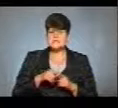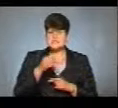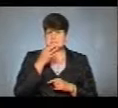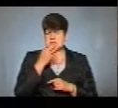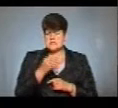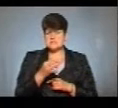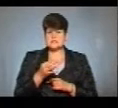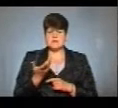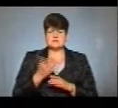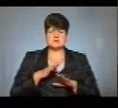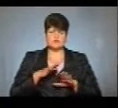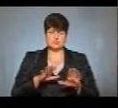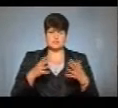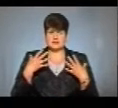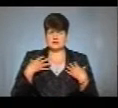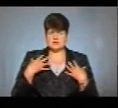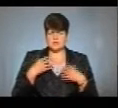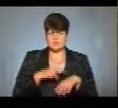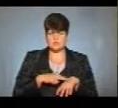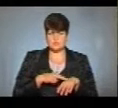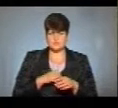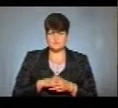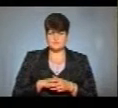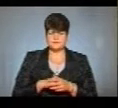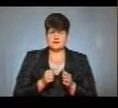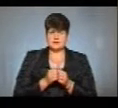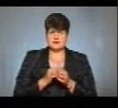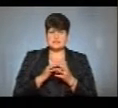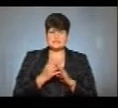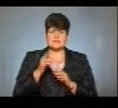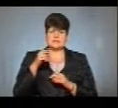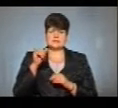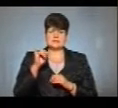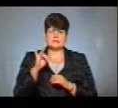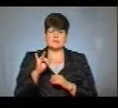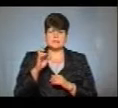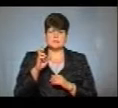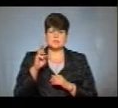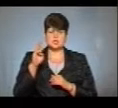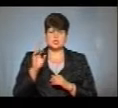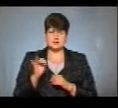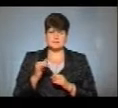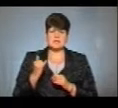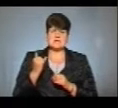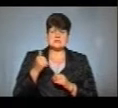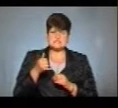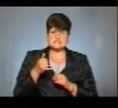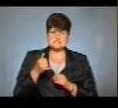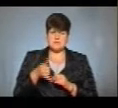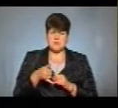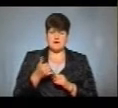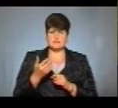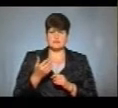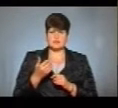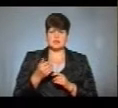начальника Козівського відділення поліції Михайло Швайка. Біля села Дебша, біля заправки за участю автомобіля «Шкода» та